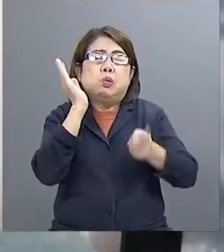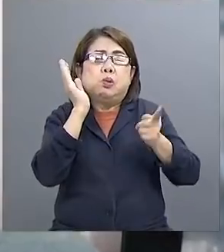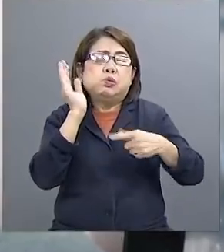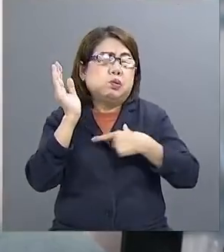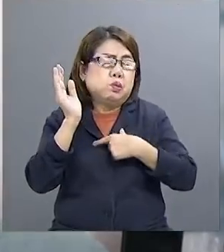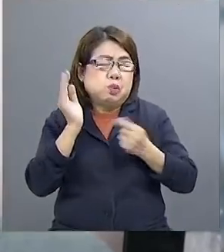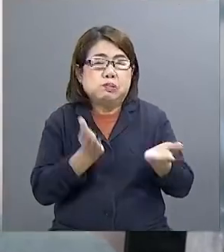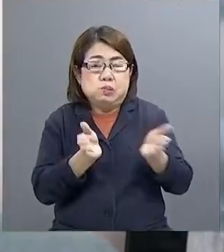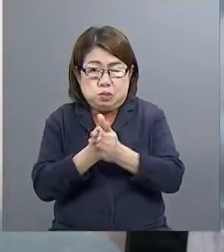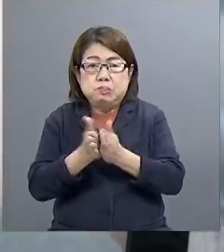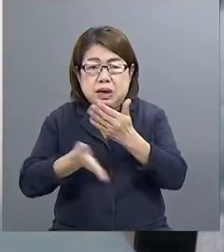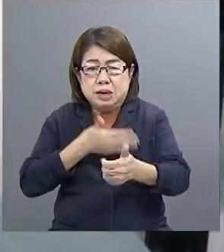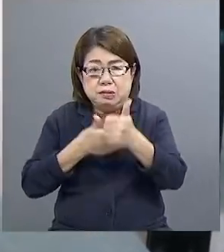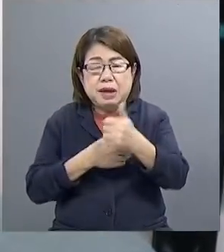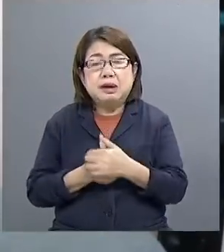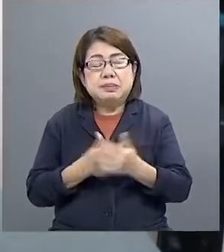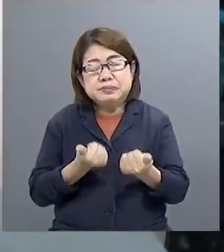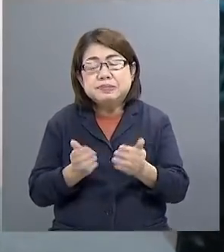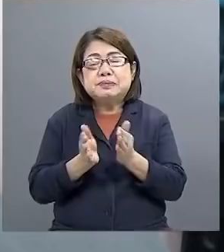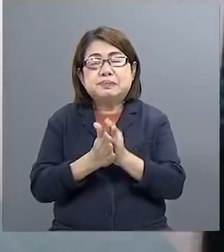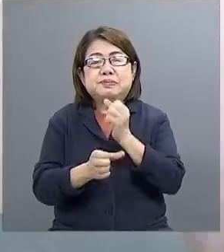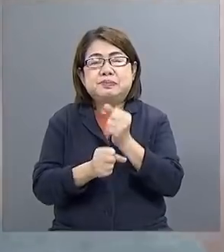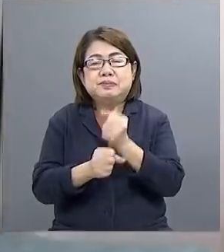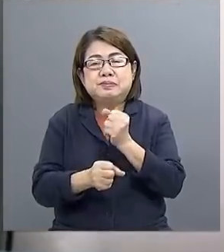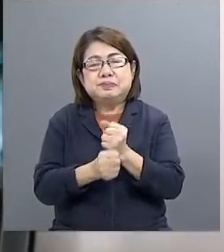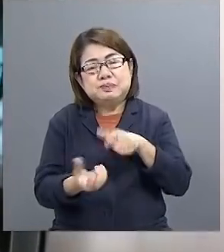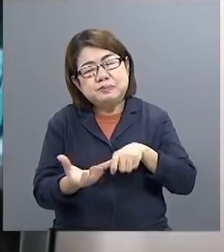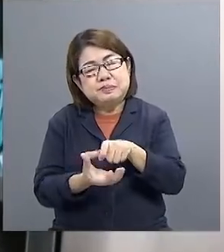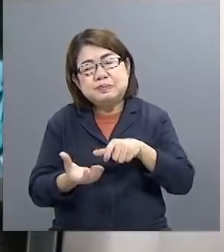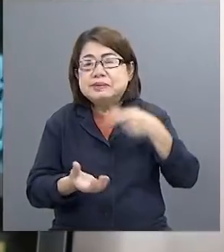จึงได้นำมาประกอบเป็นเมนูภายในร้าน